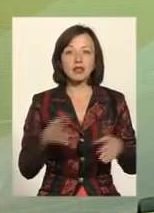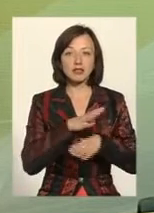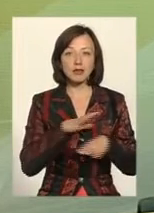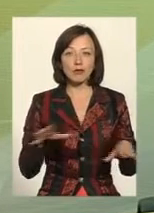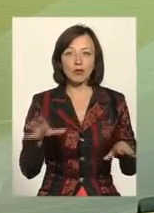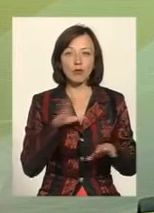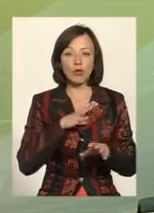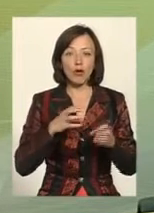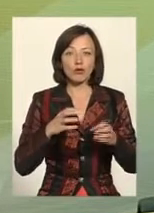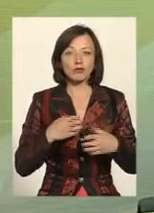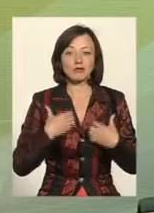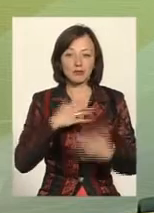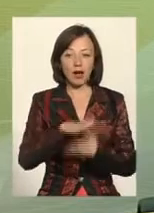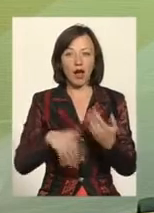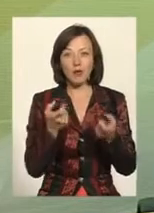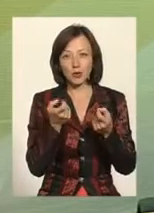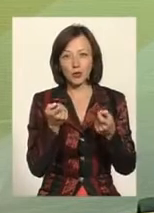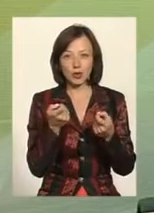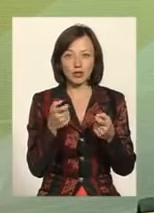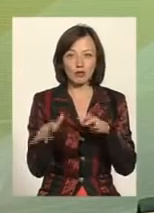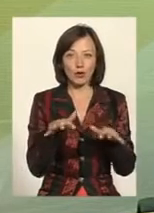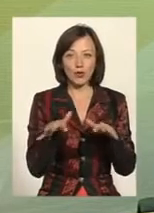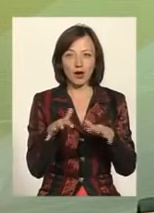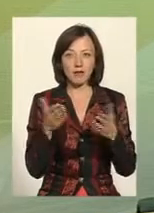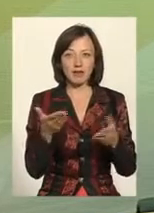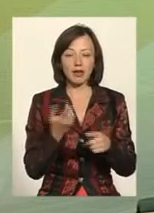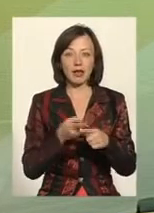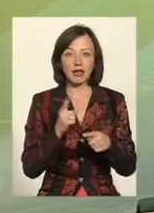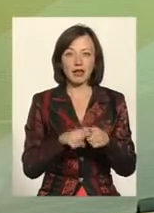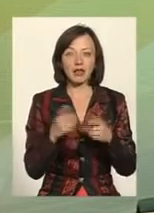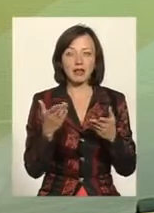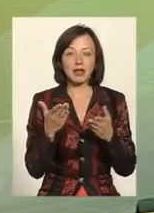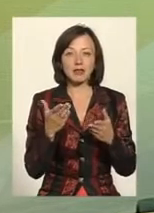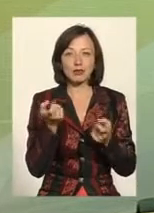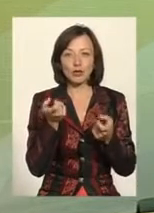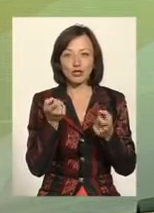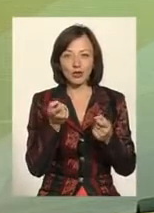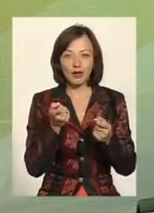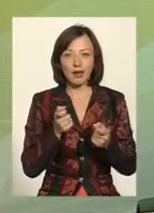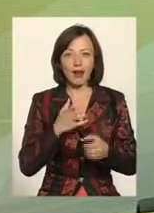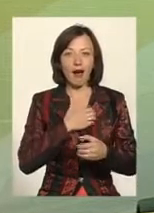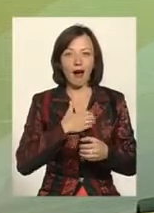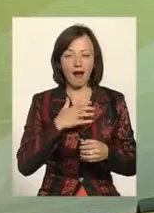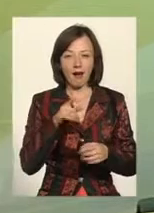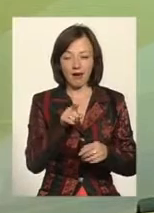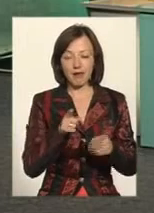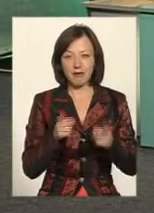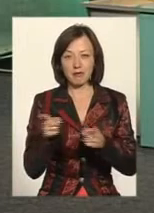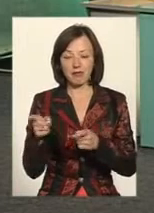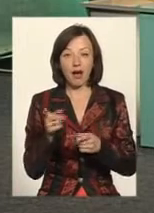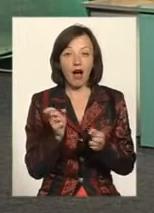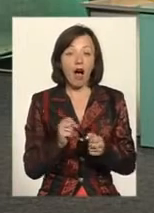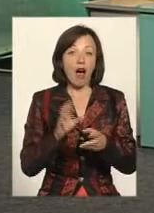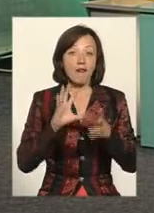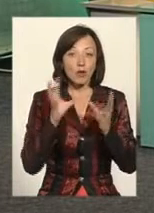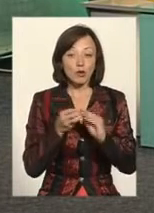мох і болото. А так ми хоч трошки ту траву так от рухаємо, розумієте, от, і десь там бульки пускаємо. А інакше було би повністю болото,